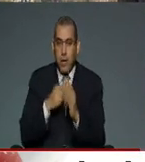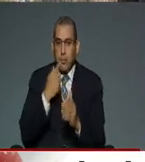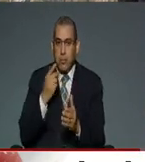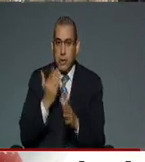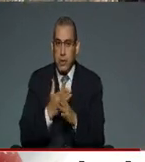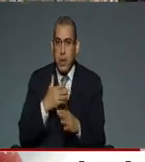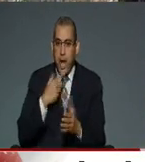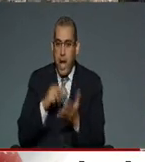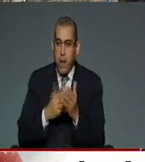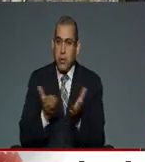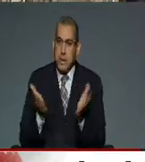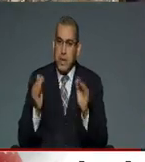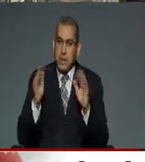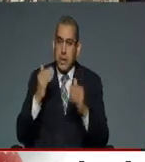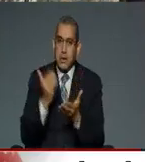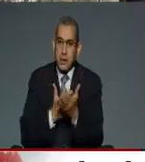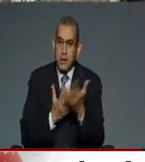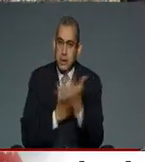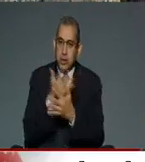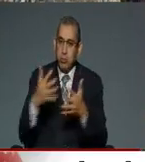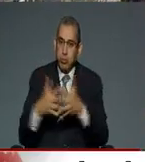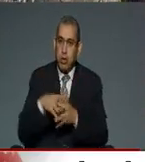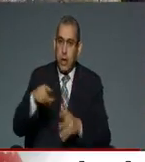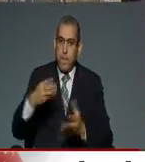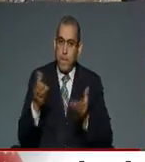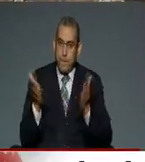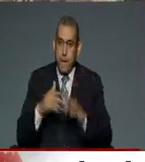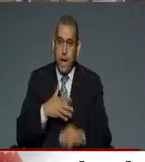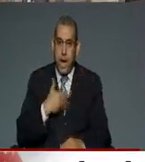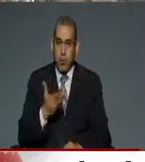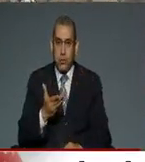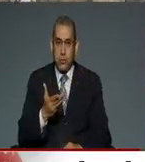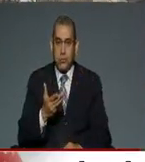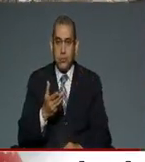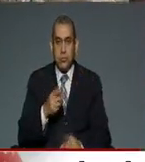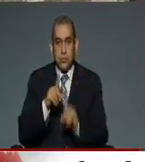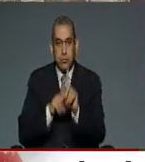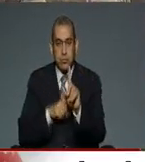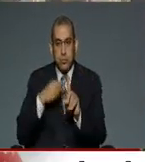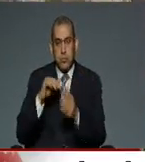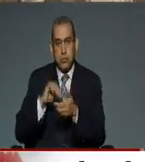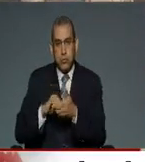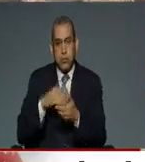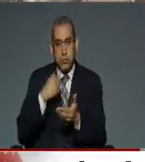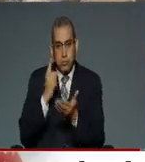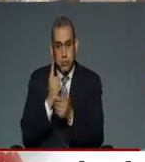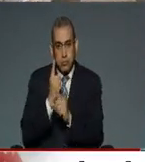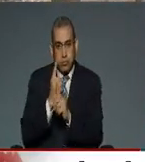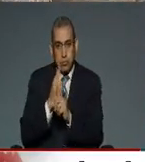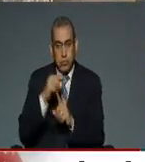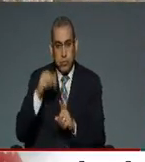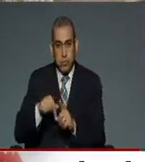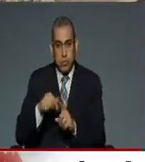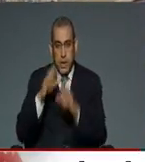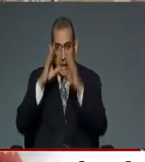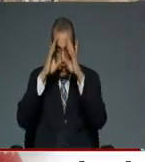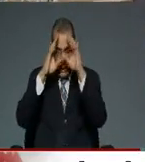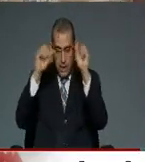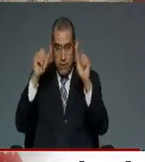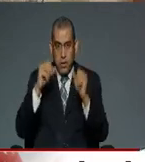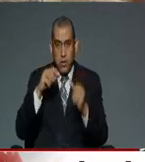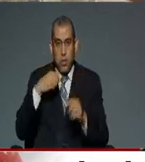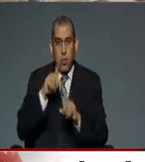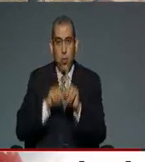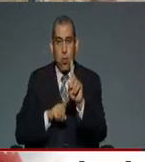من المسائل ذات الاهتمام المشترك. أيضا غدا سوف ألتقي بالكثير من الوزراء